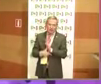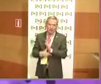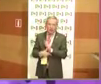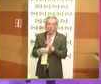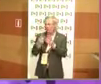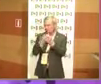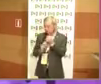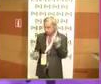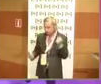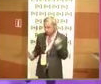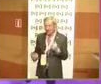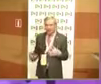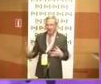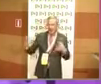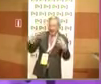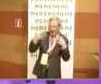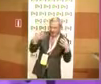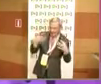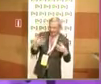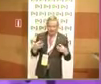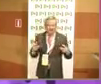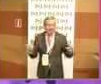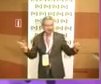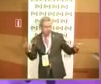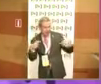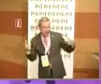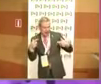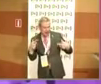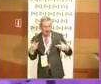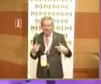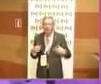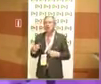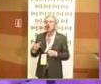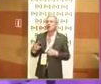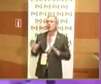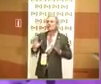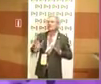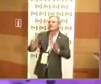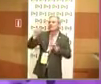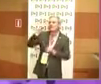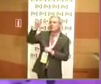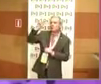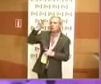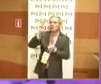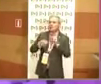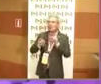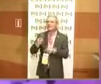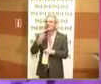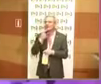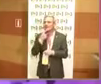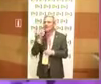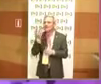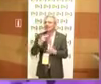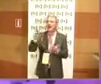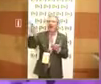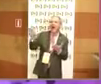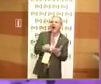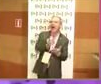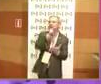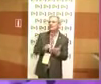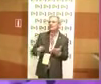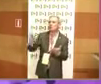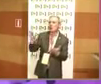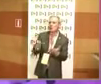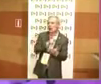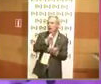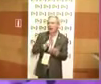siamo stati assediati, aggrediti da una spinta culturale e politica di chi ha tentato di annullare e